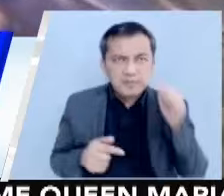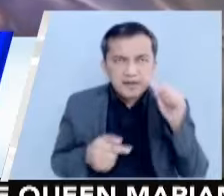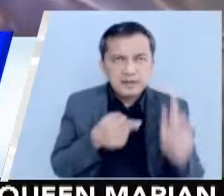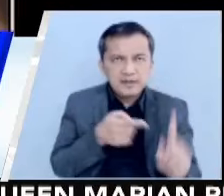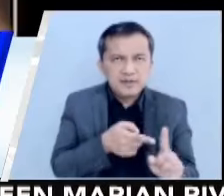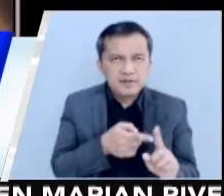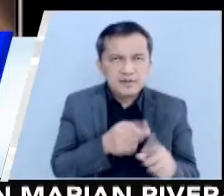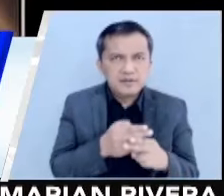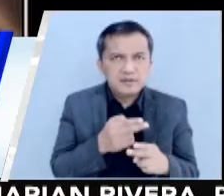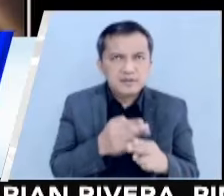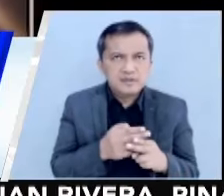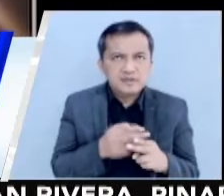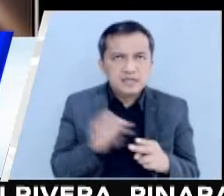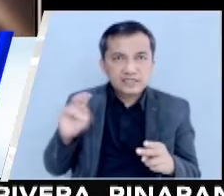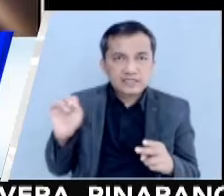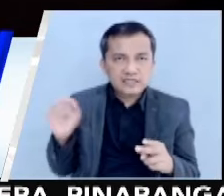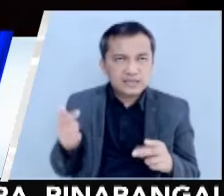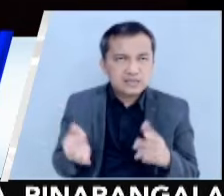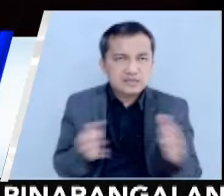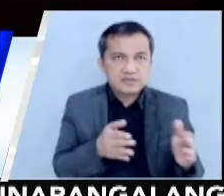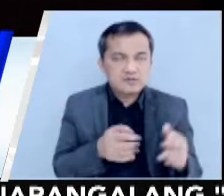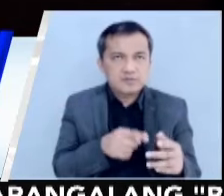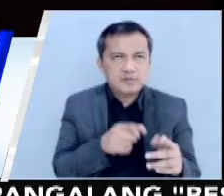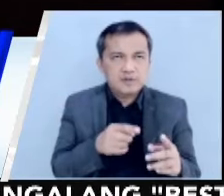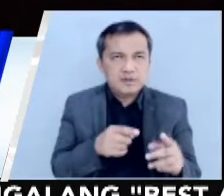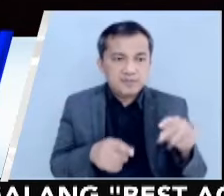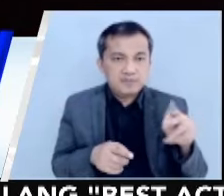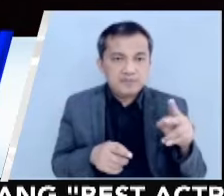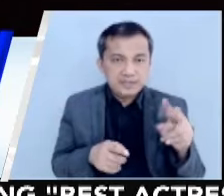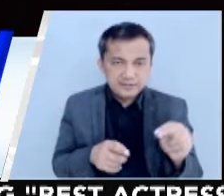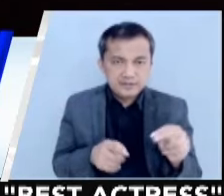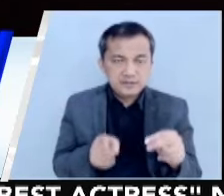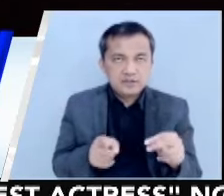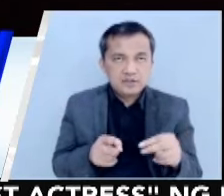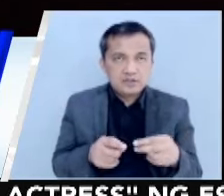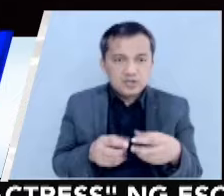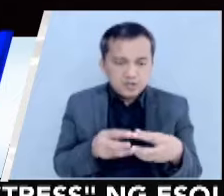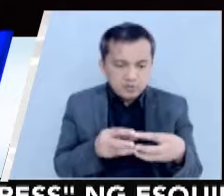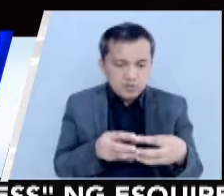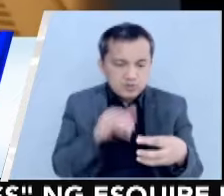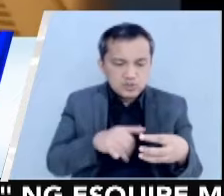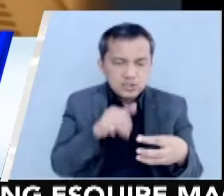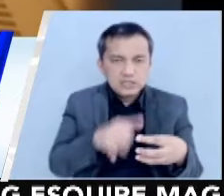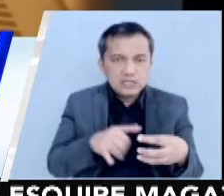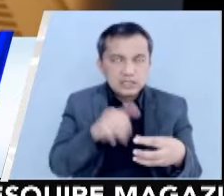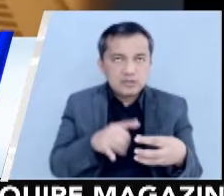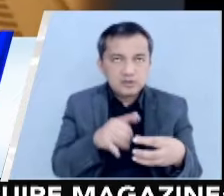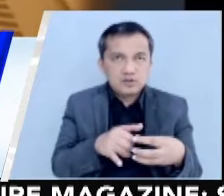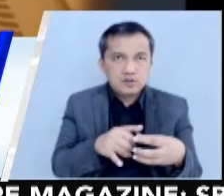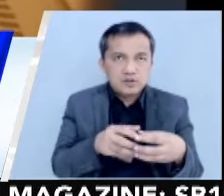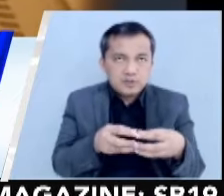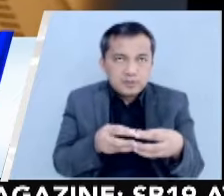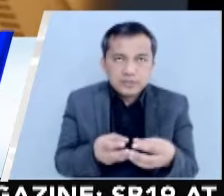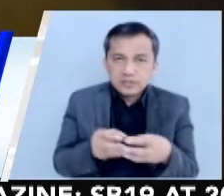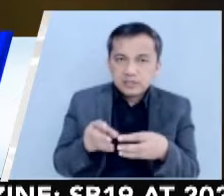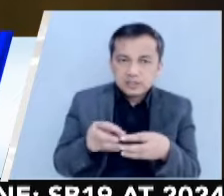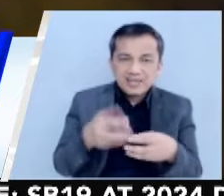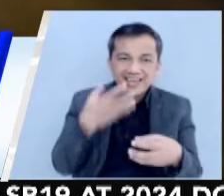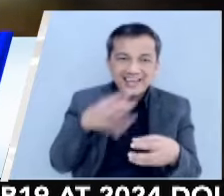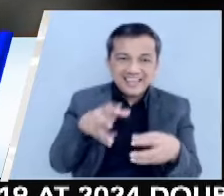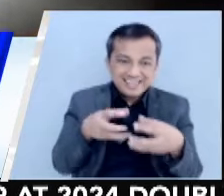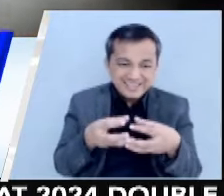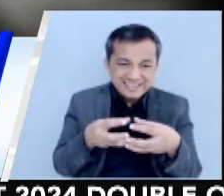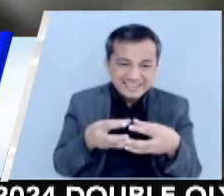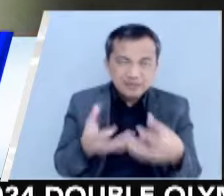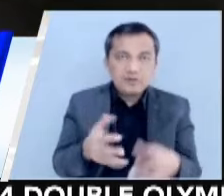ay Pinpin. Ang incubation period naman, o yung haba ng panahon na kailangan para maging isang sisiw ang itlog, inabot daw ng 56 days.